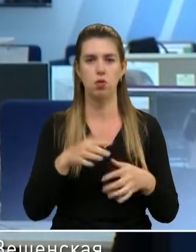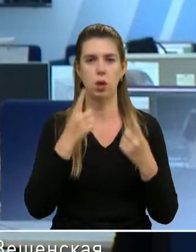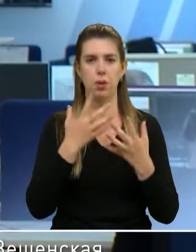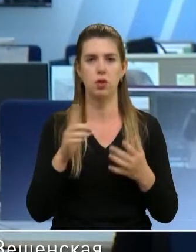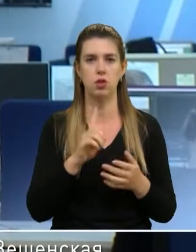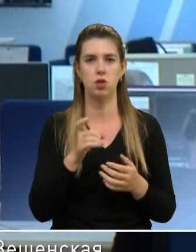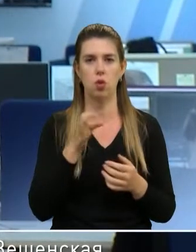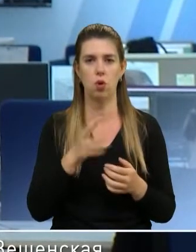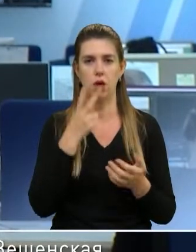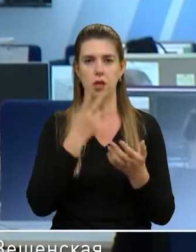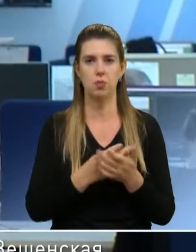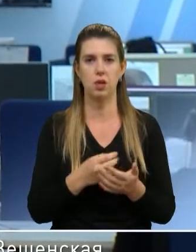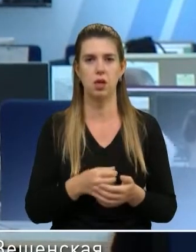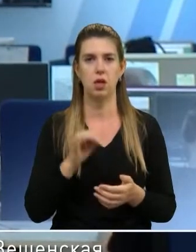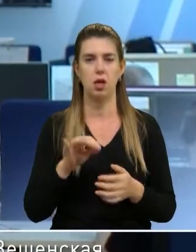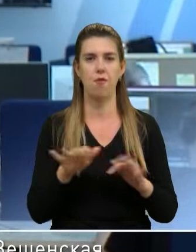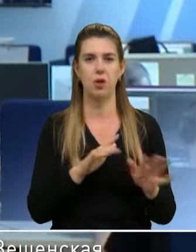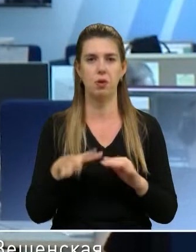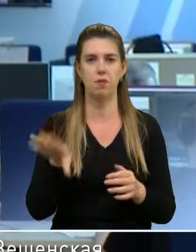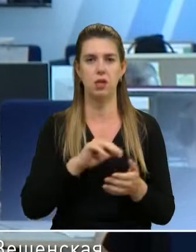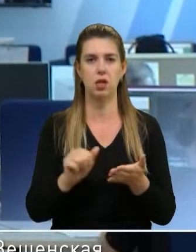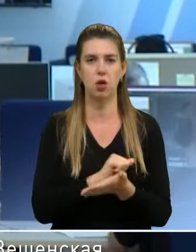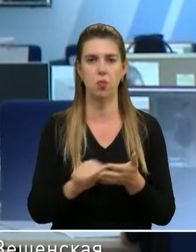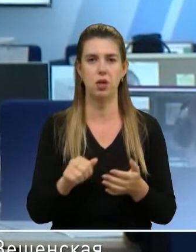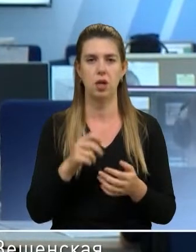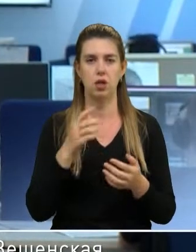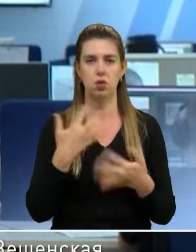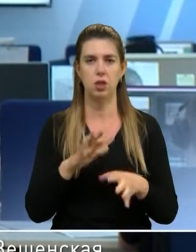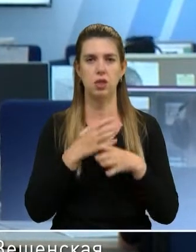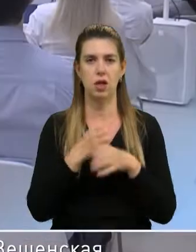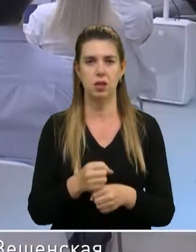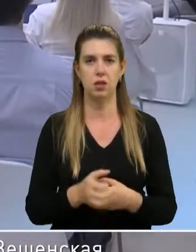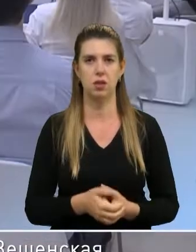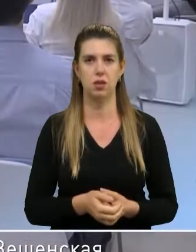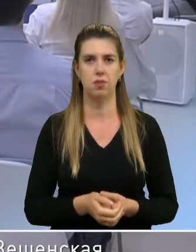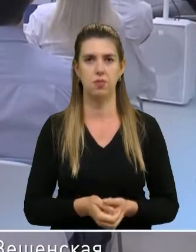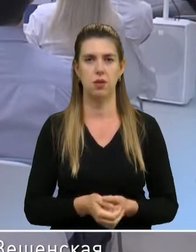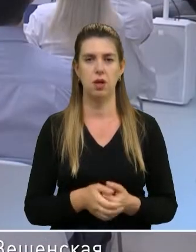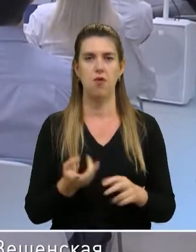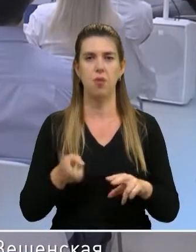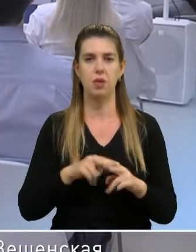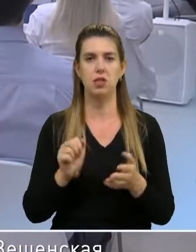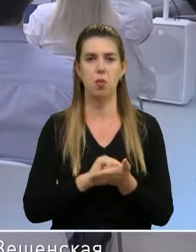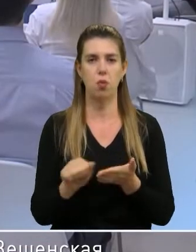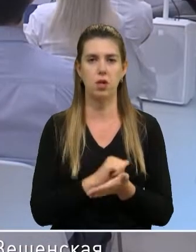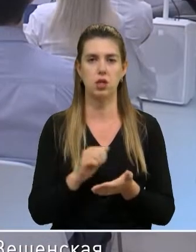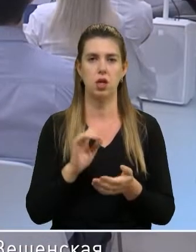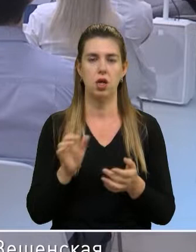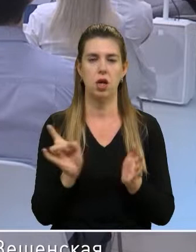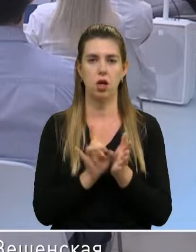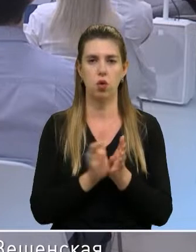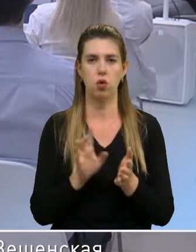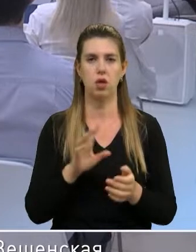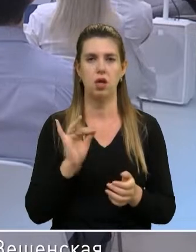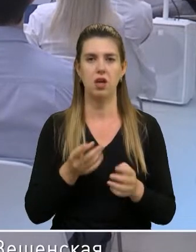что сроки рассмотрения и оформления всех документов заметно сократились. Вместо бумажных – документы электронные,